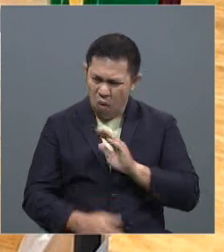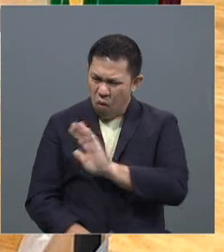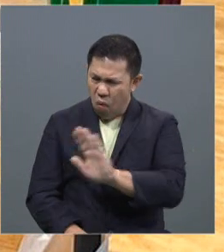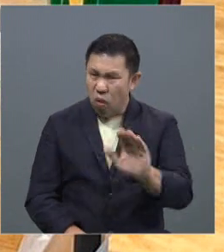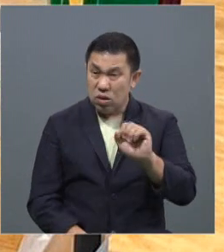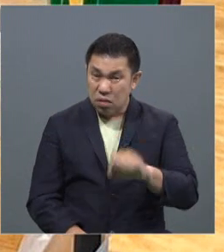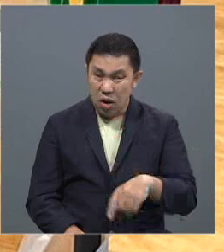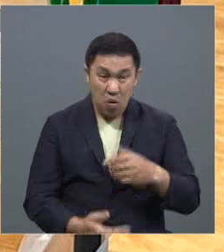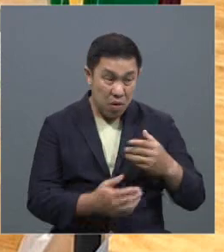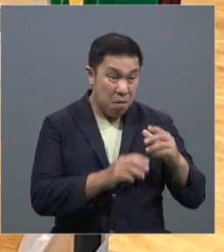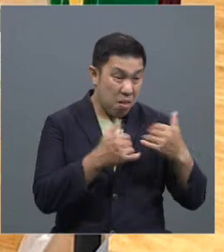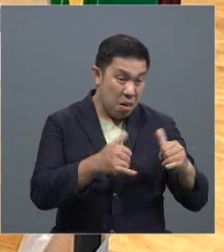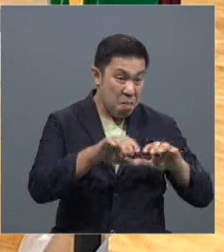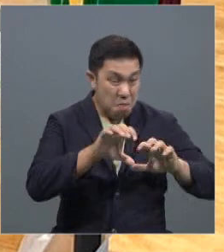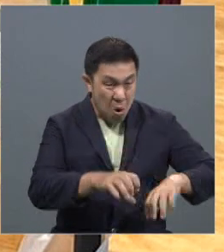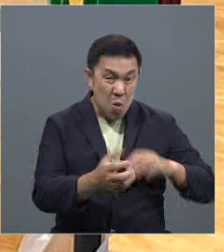คะไม่มีใครรวยจากการพนันจริงๆหรอกนะครับ